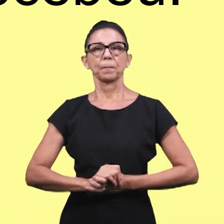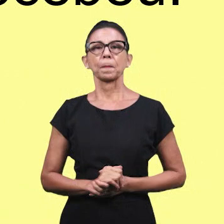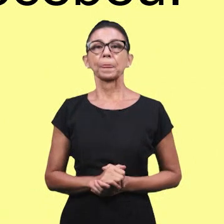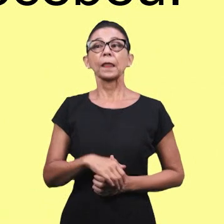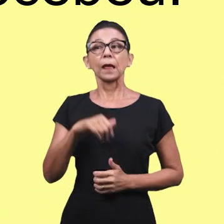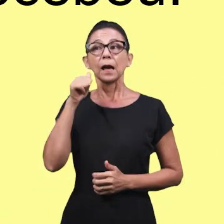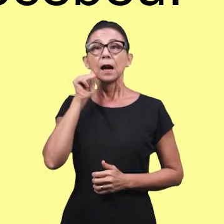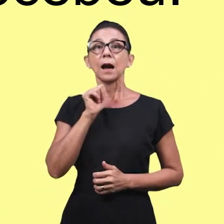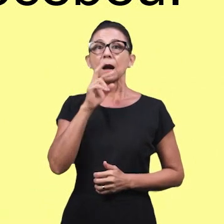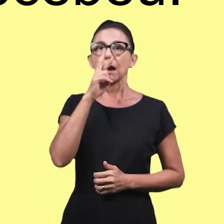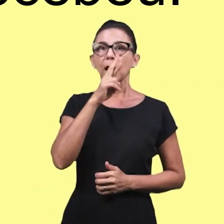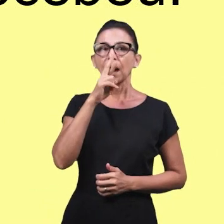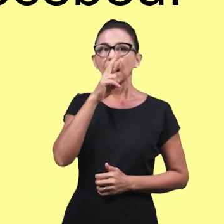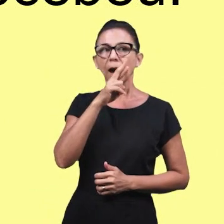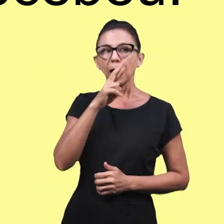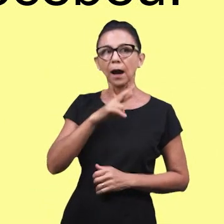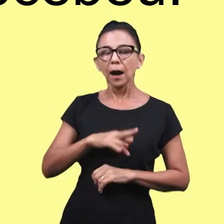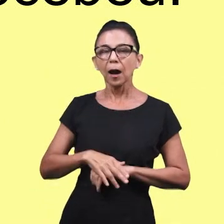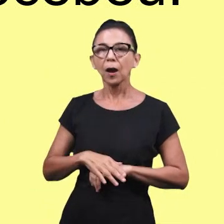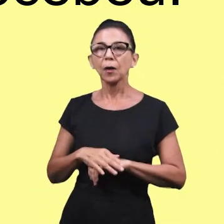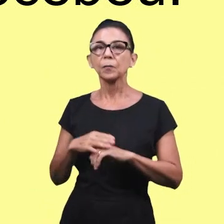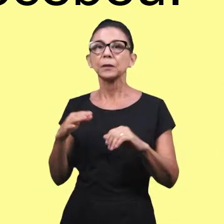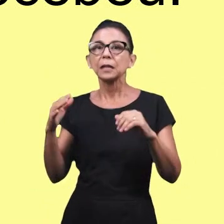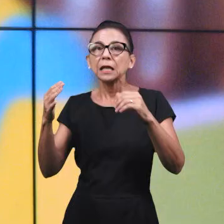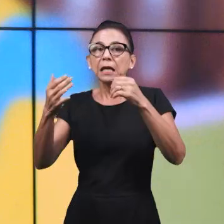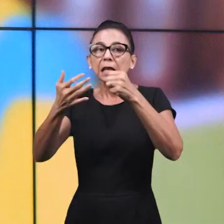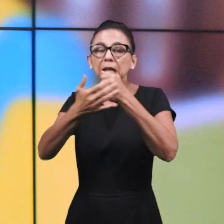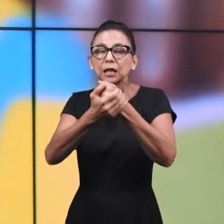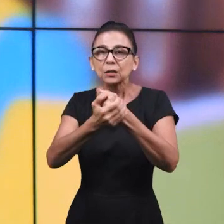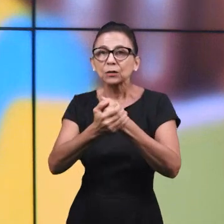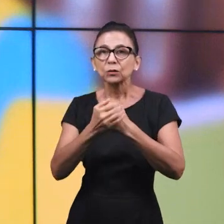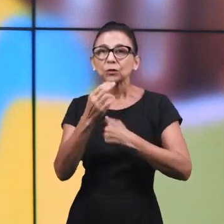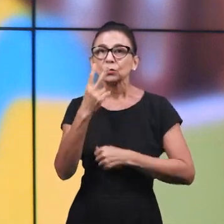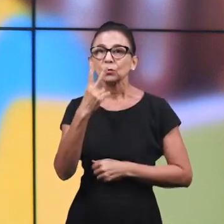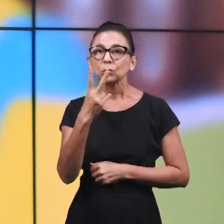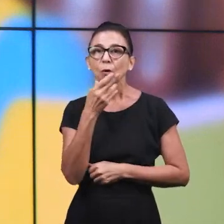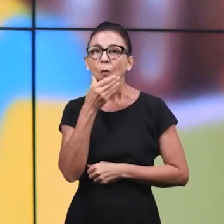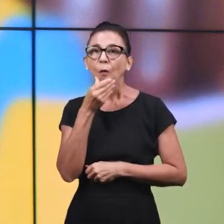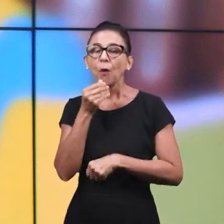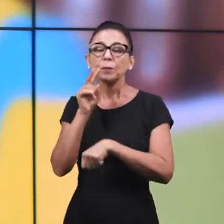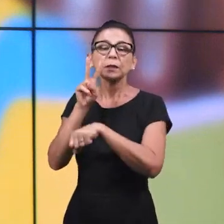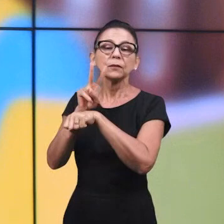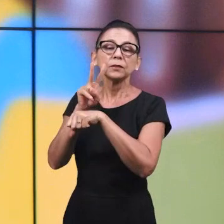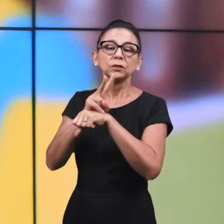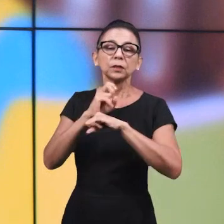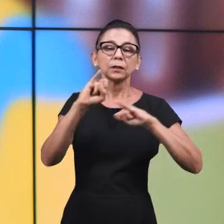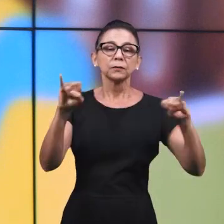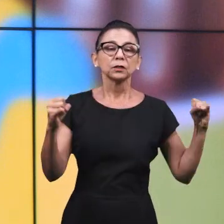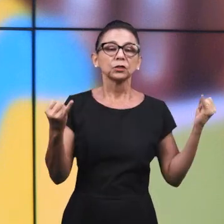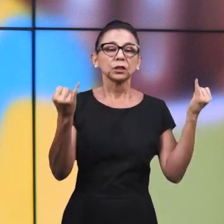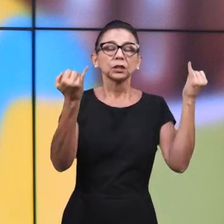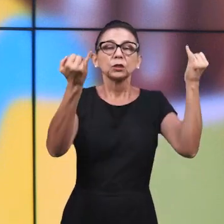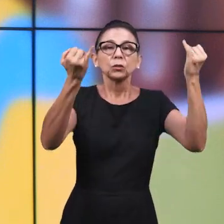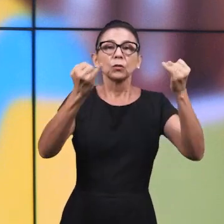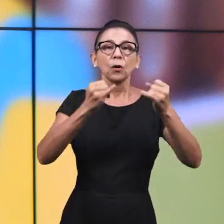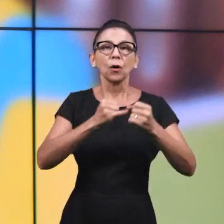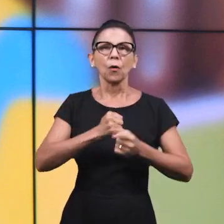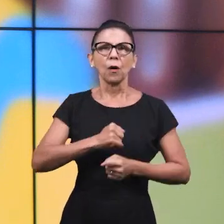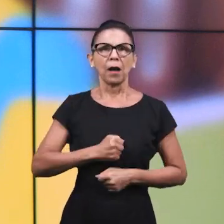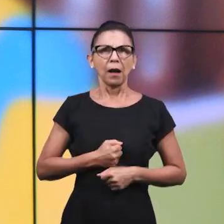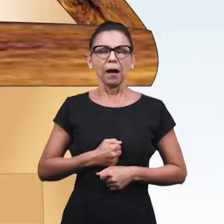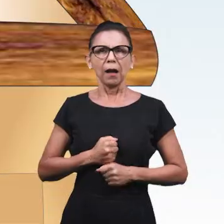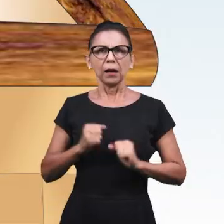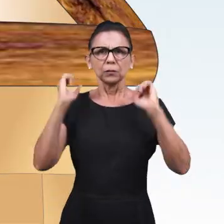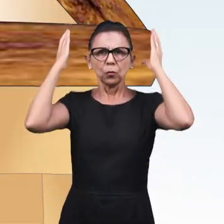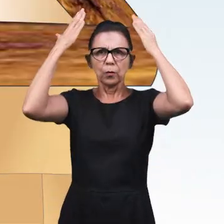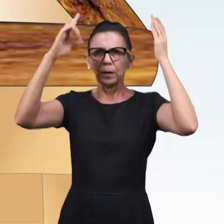a recueillis chez elle. Le roi de Jéricho savait qu'il y avait des espions d'Israël dans la ville et envoyait des soldats pour les